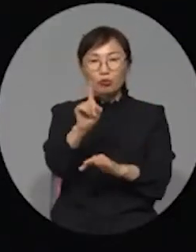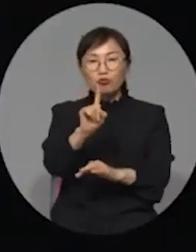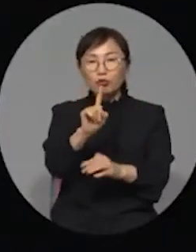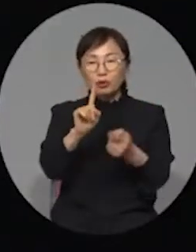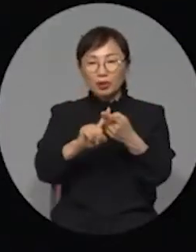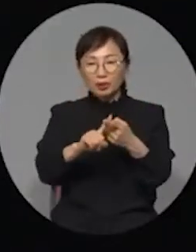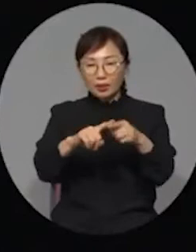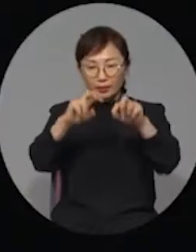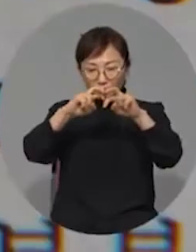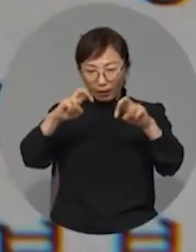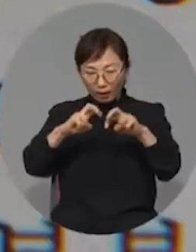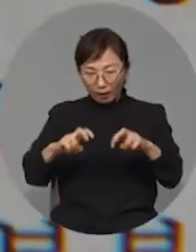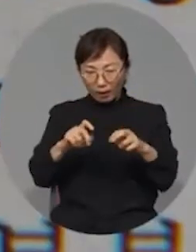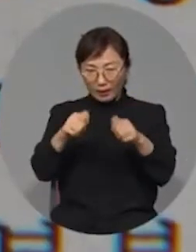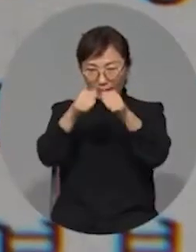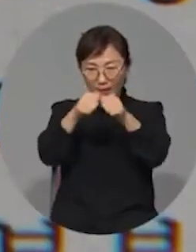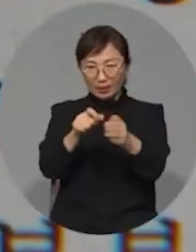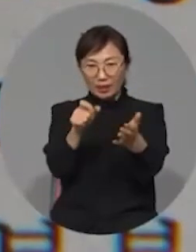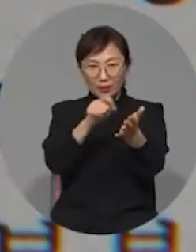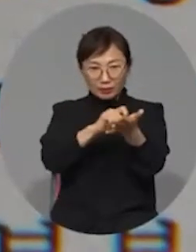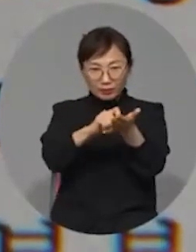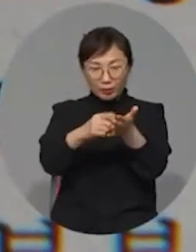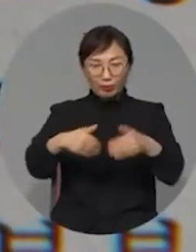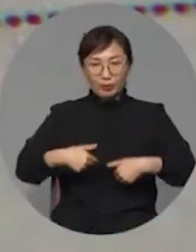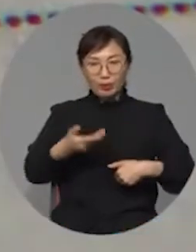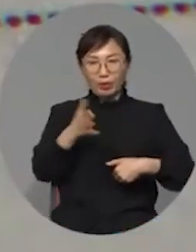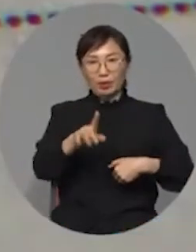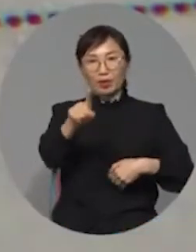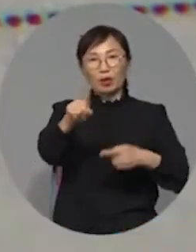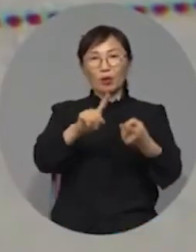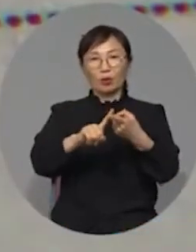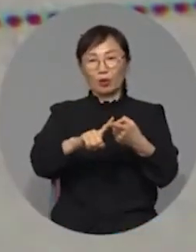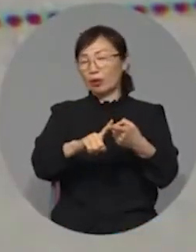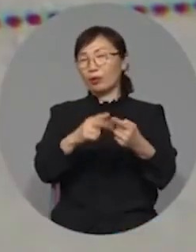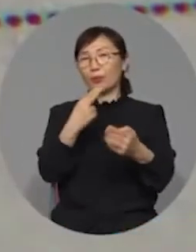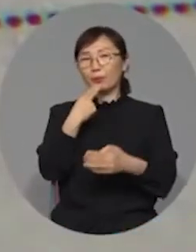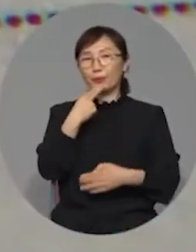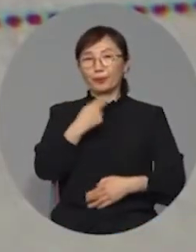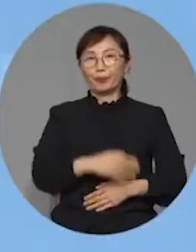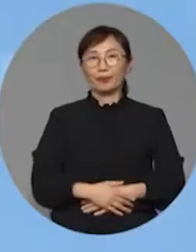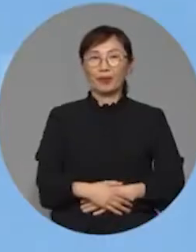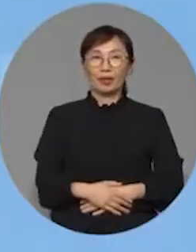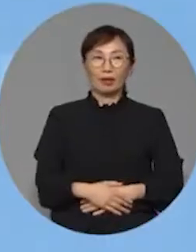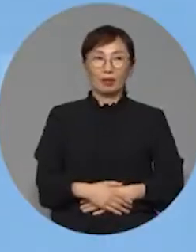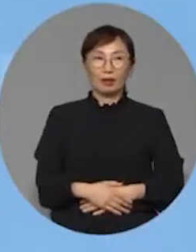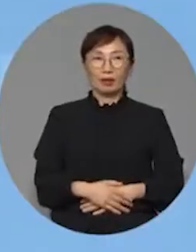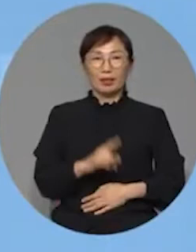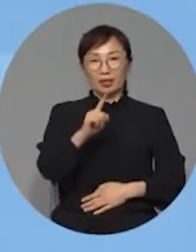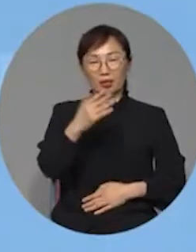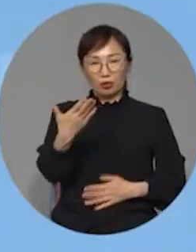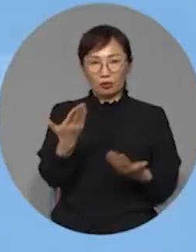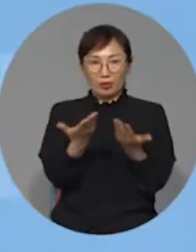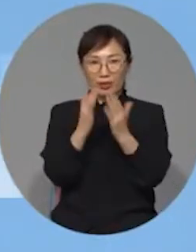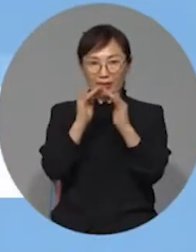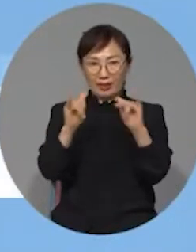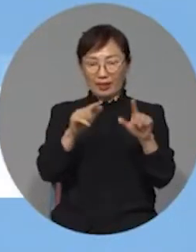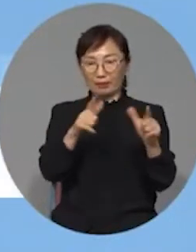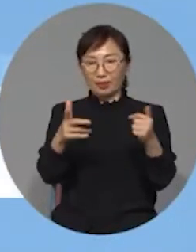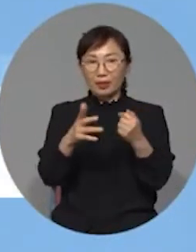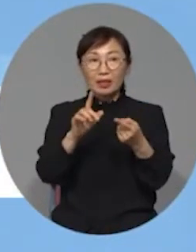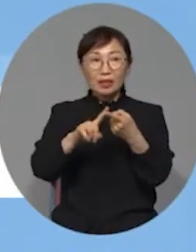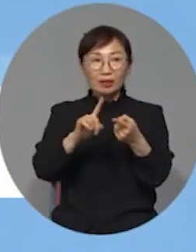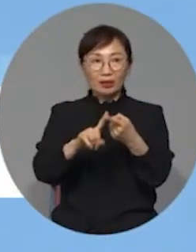무엇인지도 구급활동 일지에 자세히 적어놔야 하는데 이 역시 무시됐습니다. 소방대원들이 119 신고를